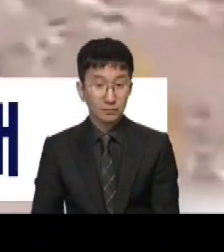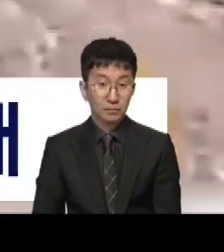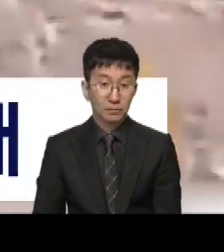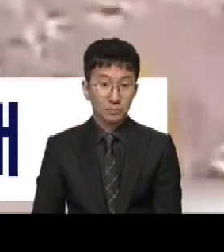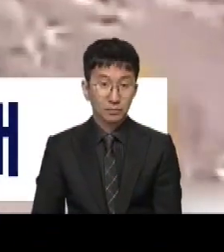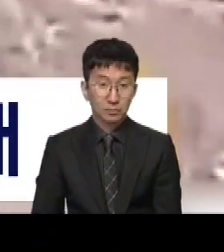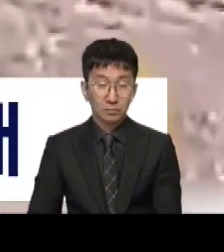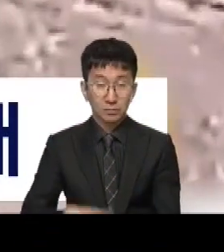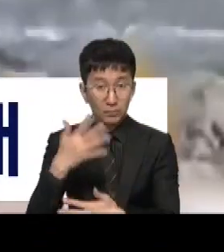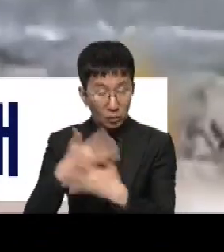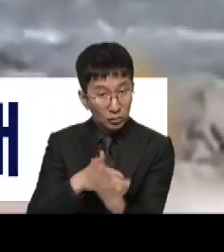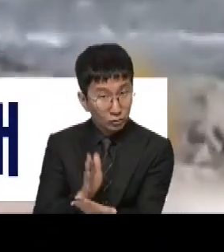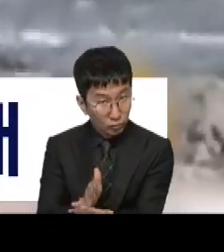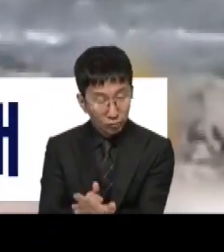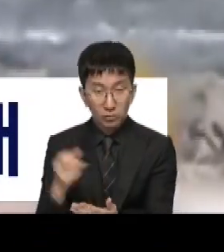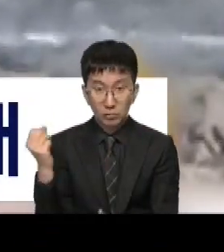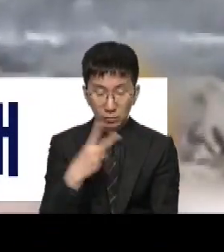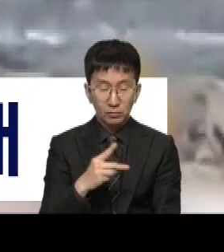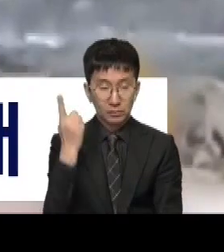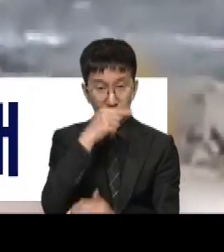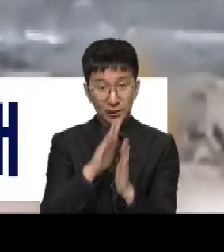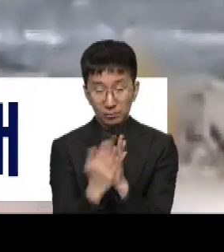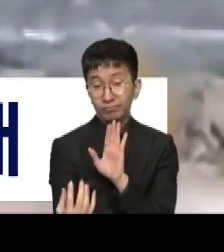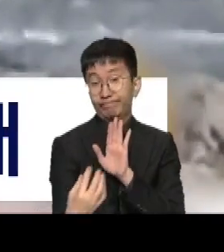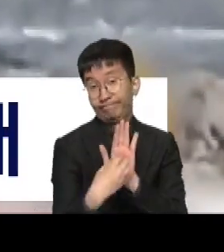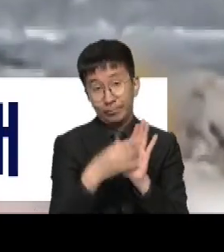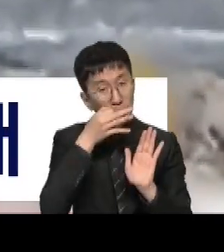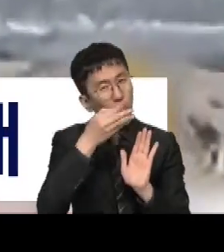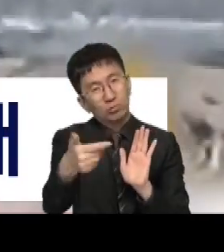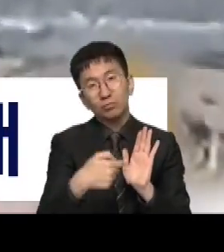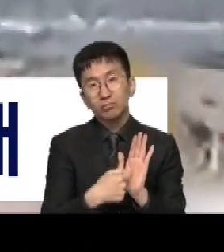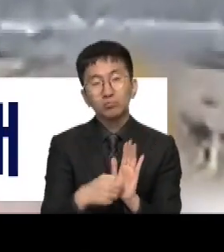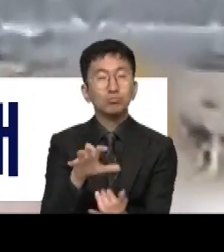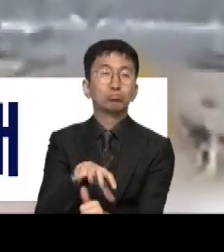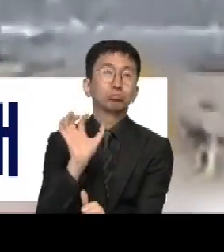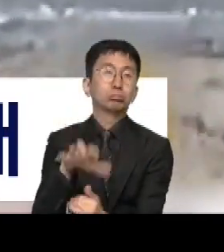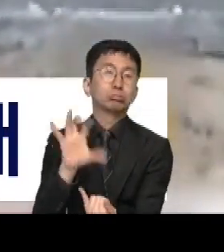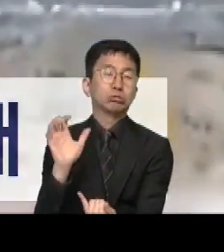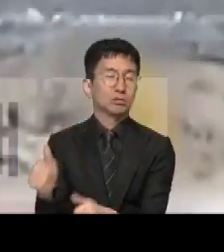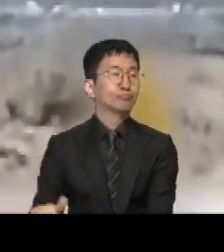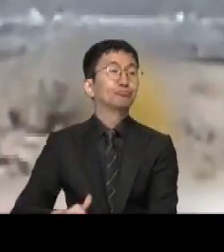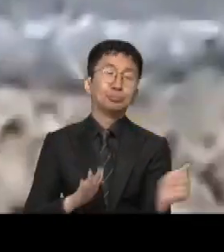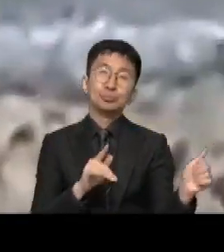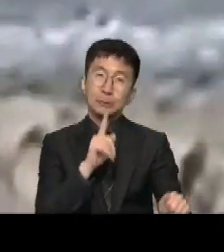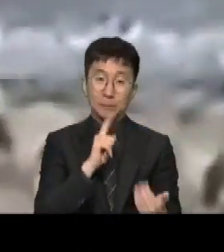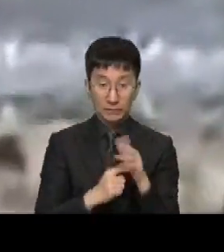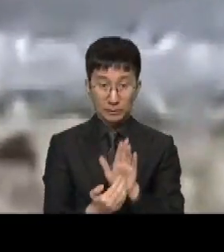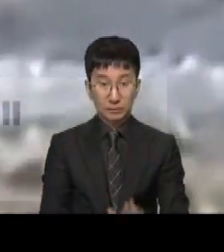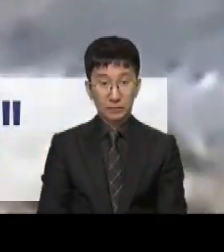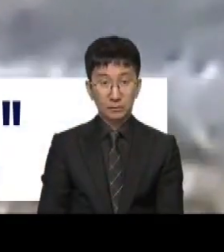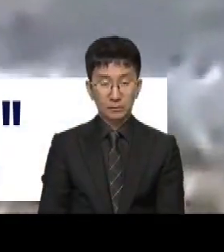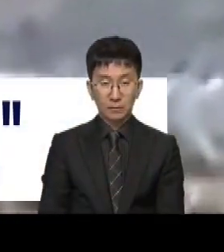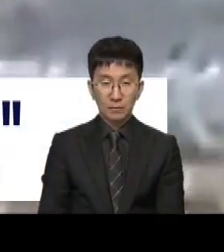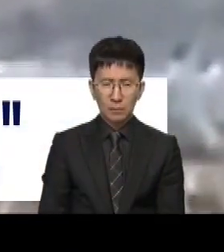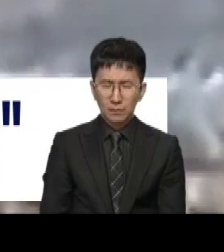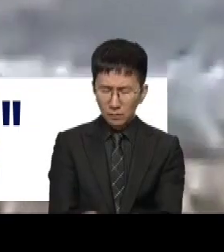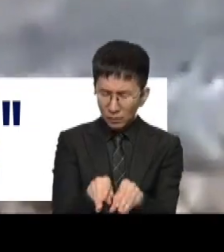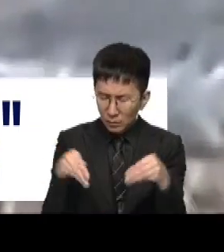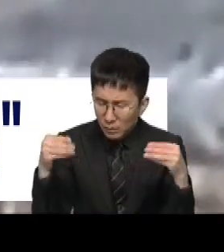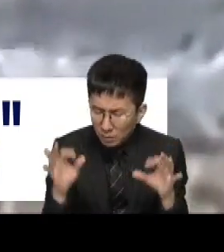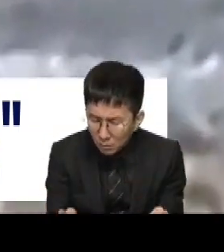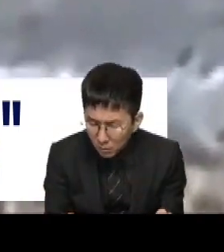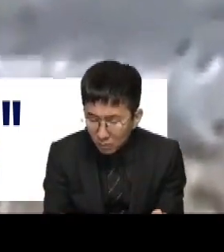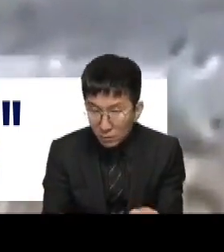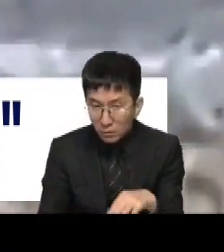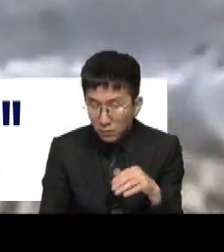소셜미디어와 TV방송에 이 영상을 공개하고 인질을 풀어줬다는 성명을 냈습니다. 하지만 영상에 등장하는